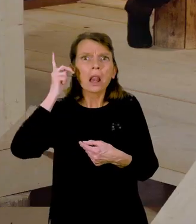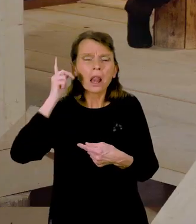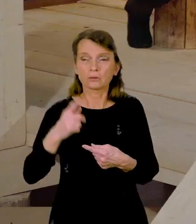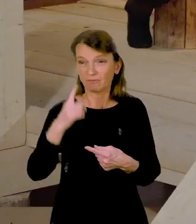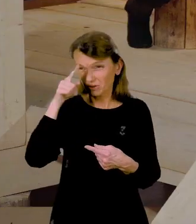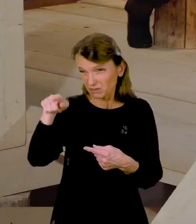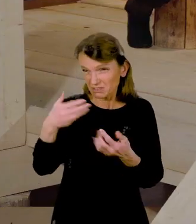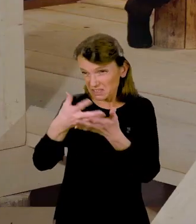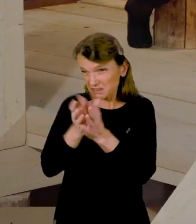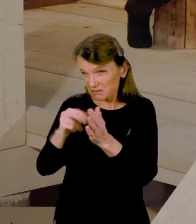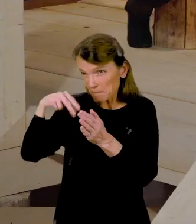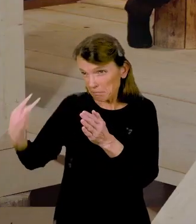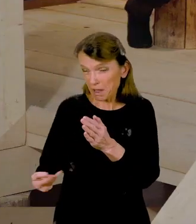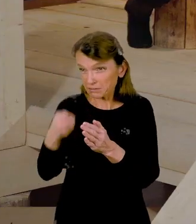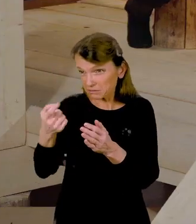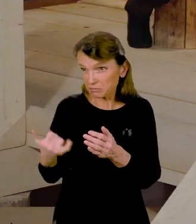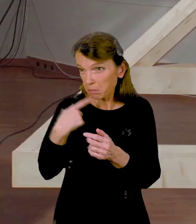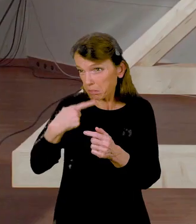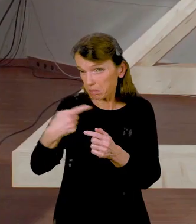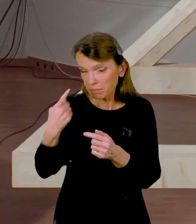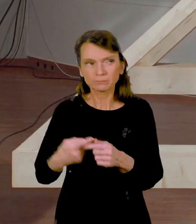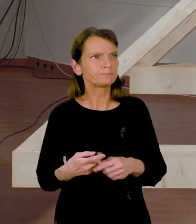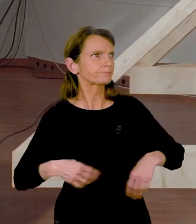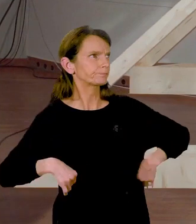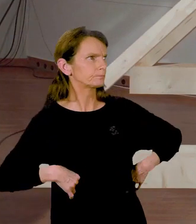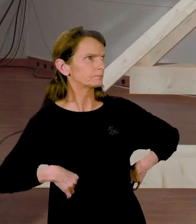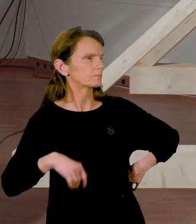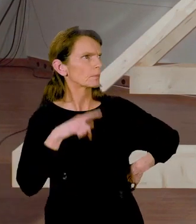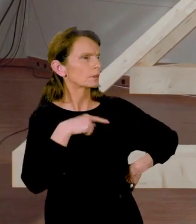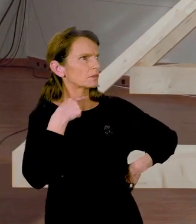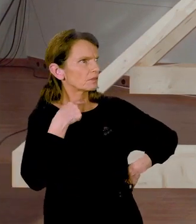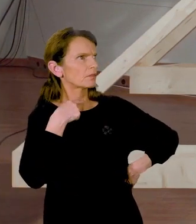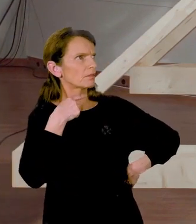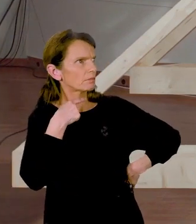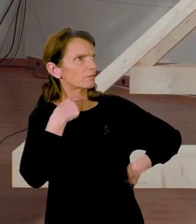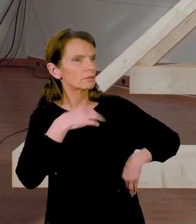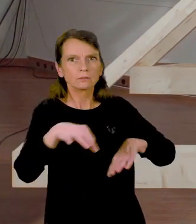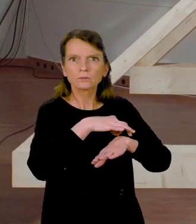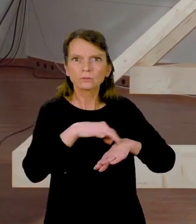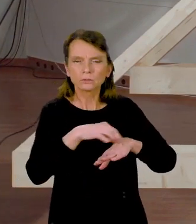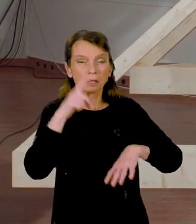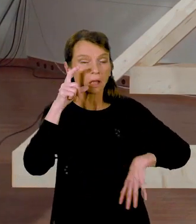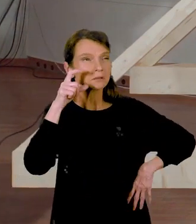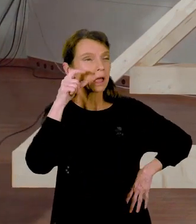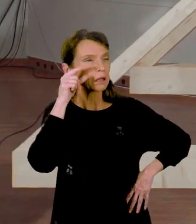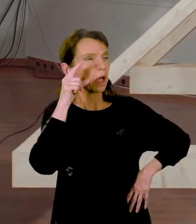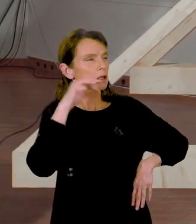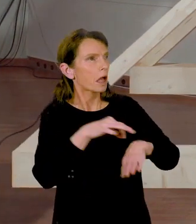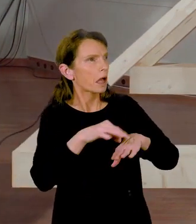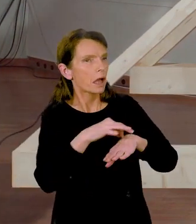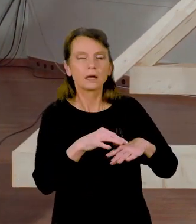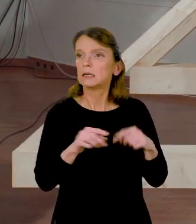ve, da si iz gnezda padla, pa boš tu zdaj jezikala. Vrana vse bolj pogrkuje, živčno trza in